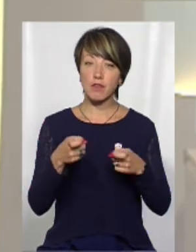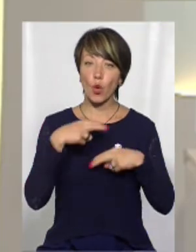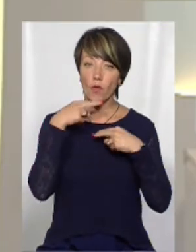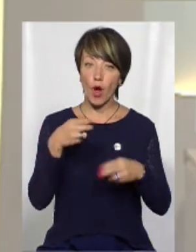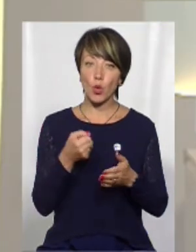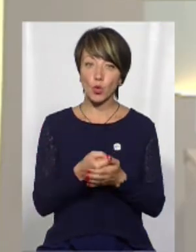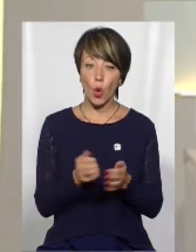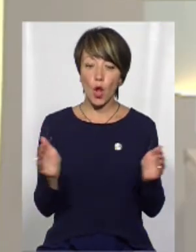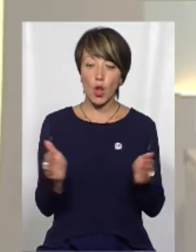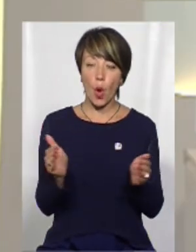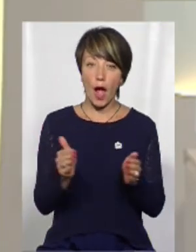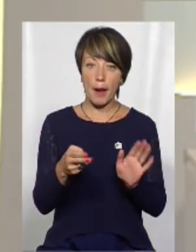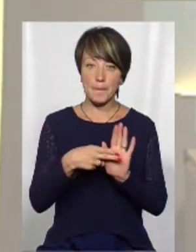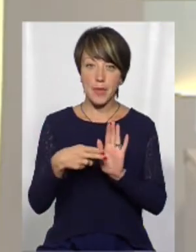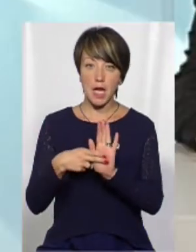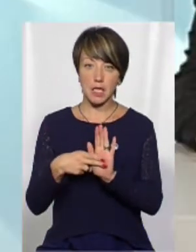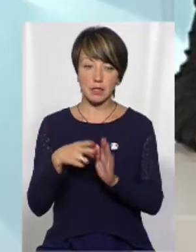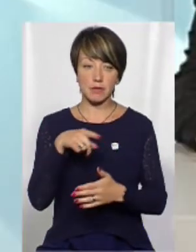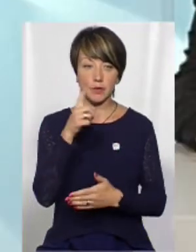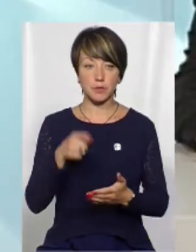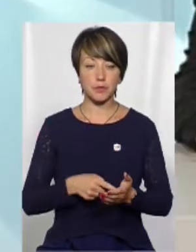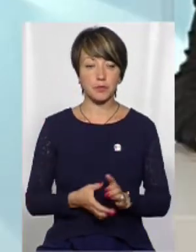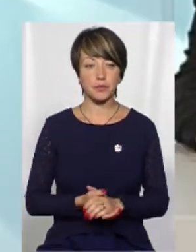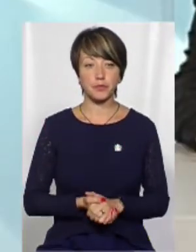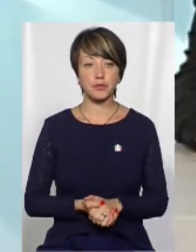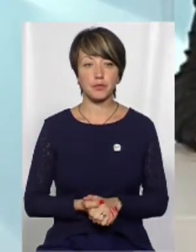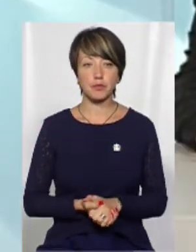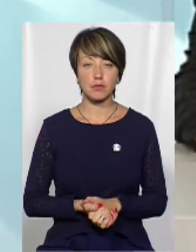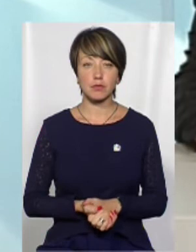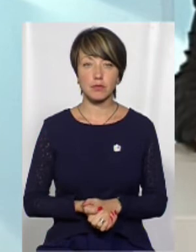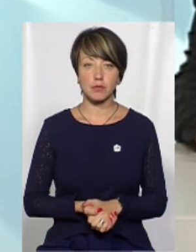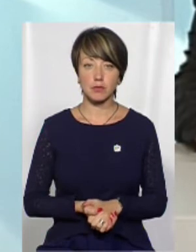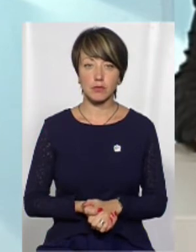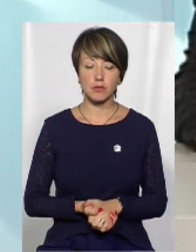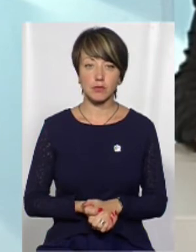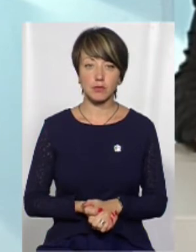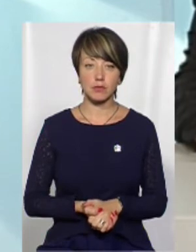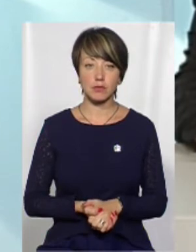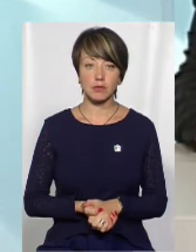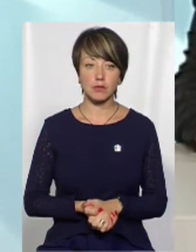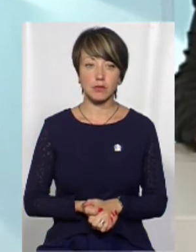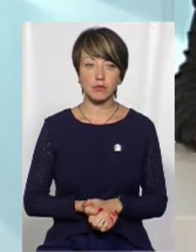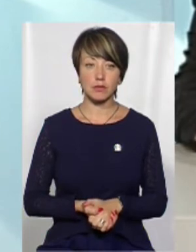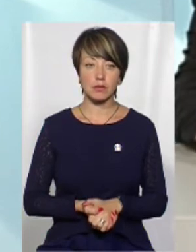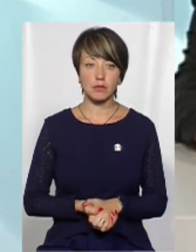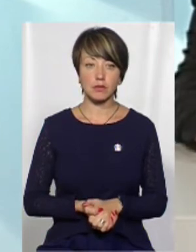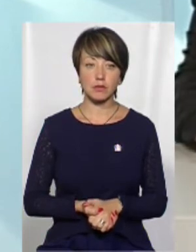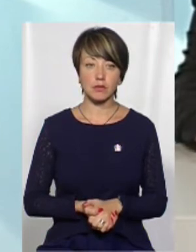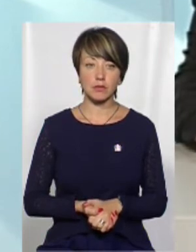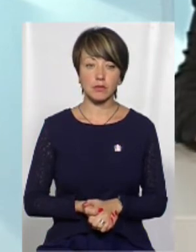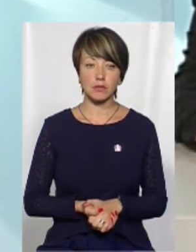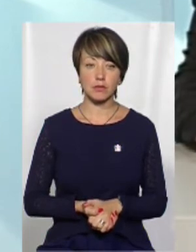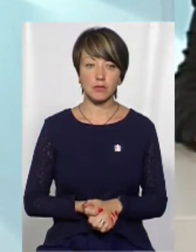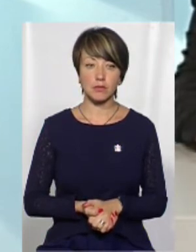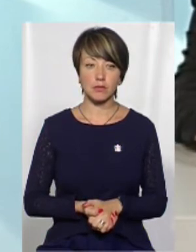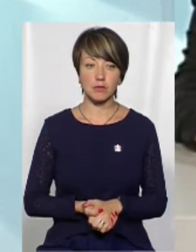увагу до локальних брендів? Comment en France on attire l'attention vers les marques locales? Gokminisk? Non,